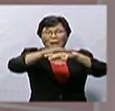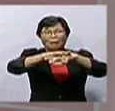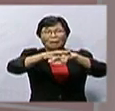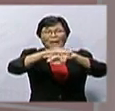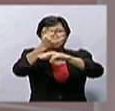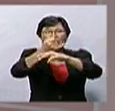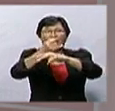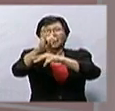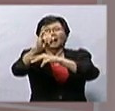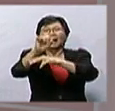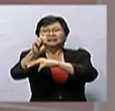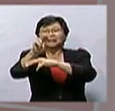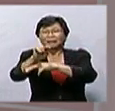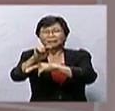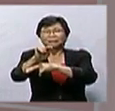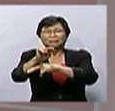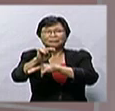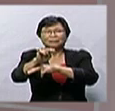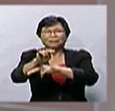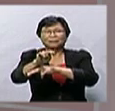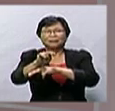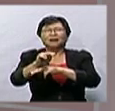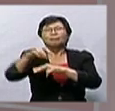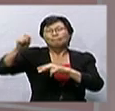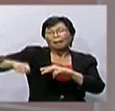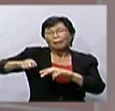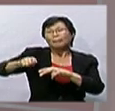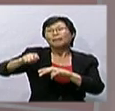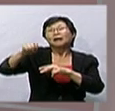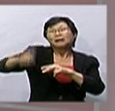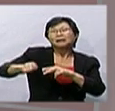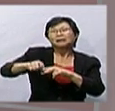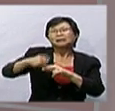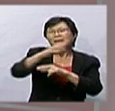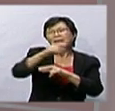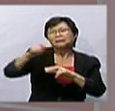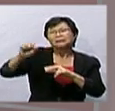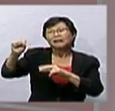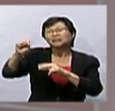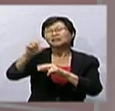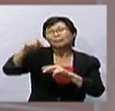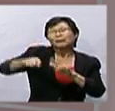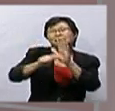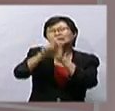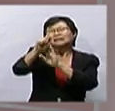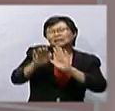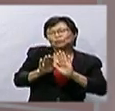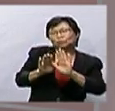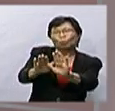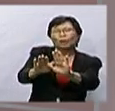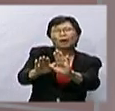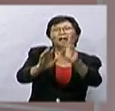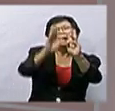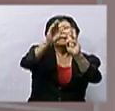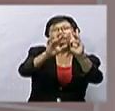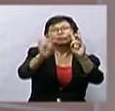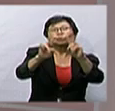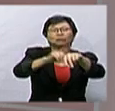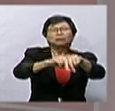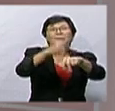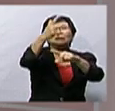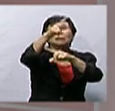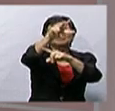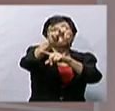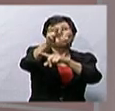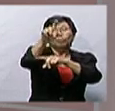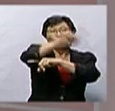Institut Sukan Negara ISN yang ditolak Mahkamah Session dan Mahkamah Tinggi Kuala Lumpur pada 6 Julai lalu. Mahkamah memberikan tempoh 30